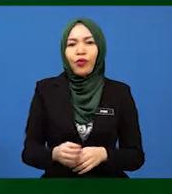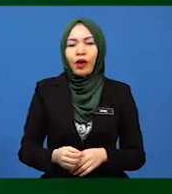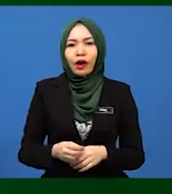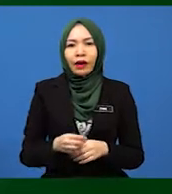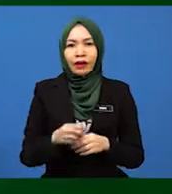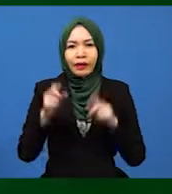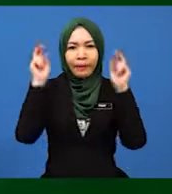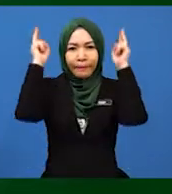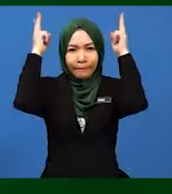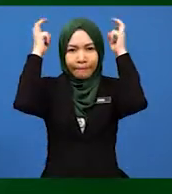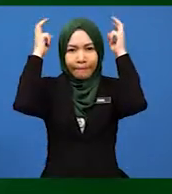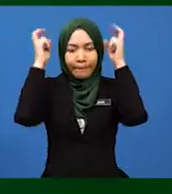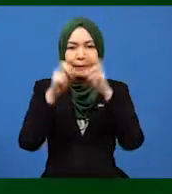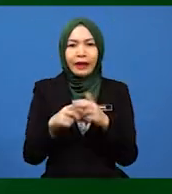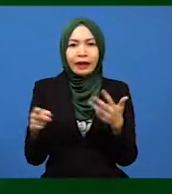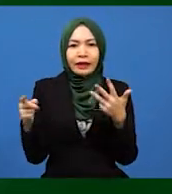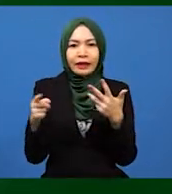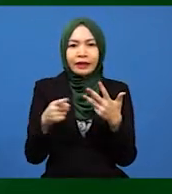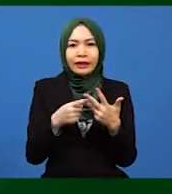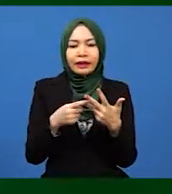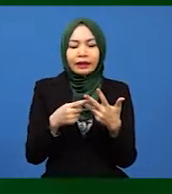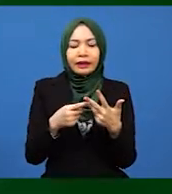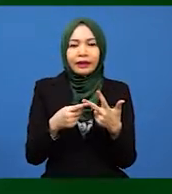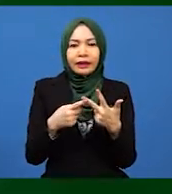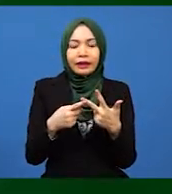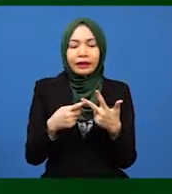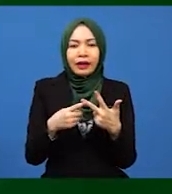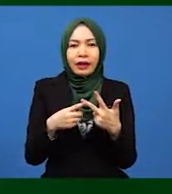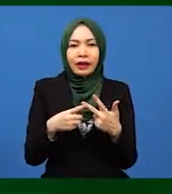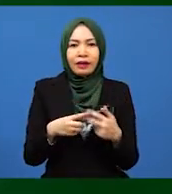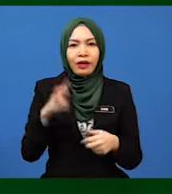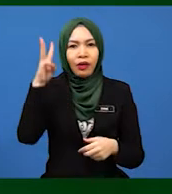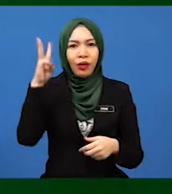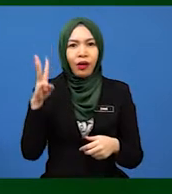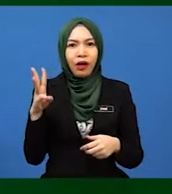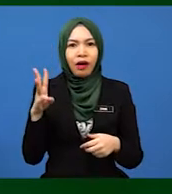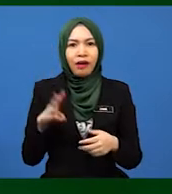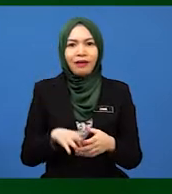ketiga, wah, pantas sungguh Sang Arnab berlari.